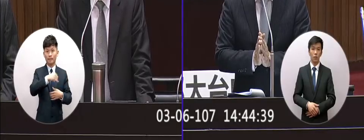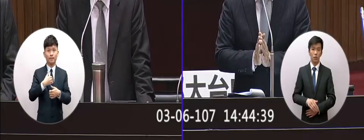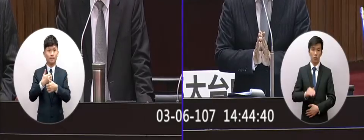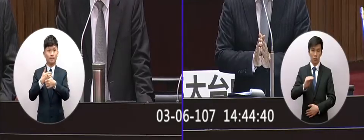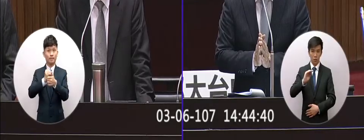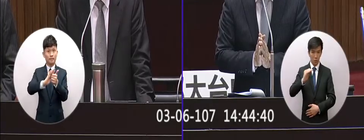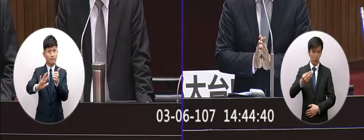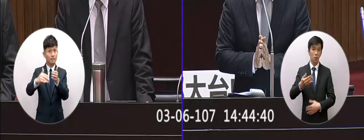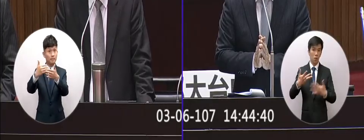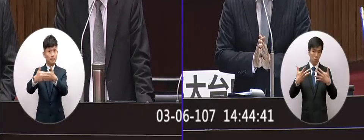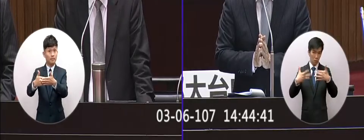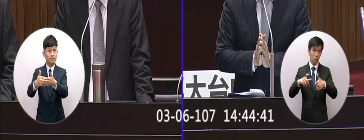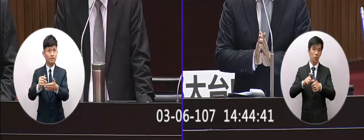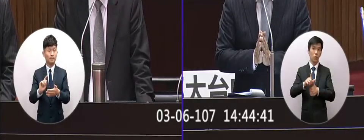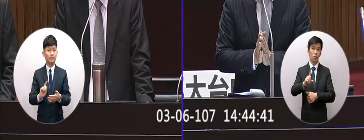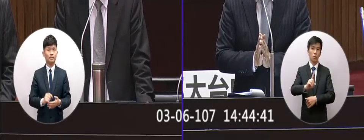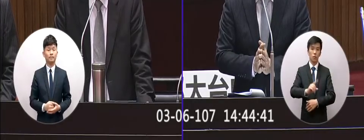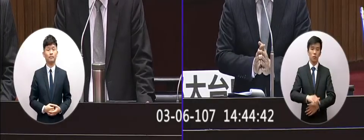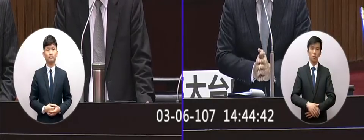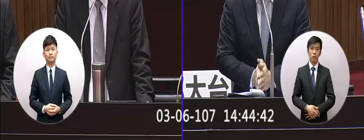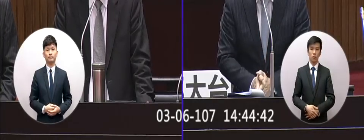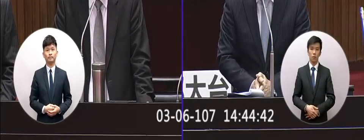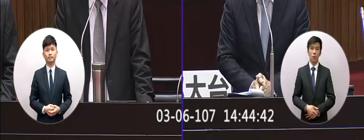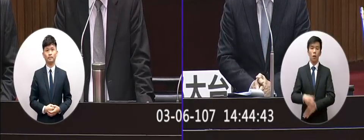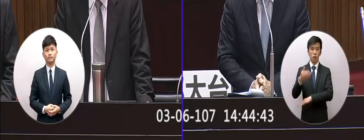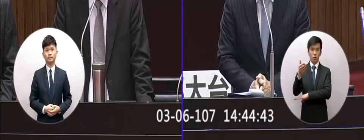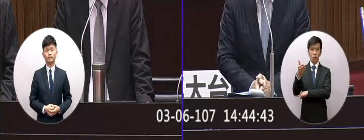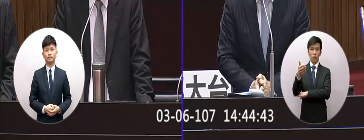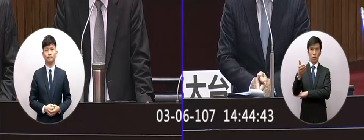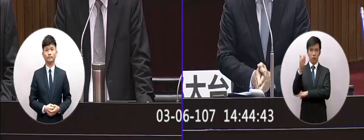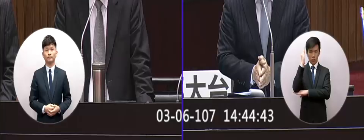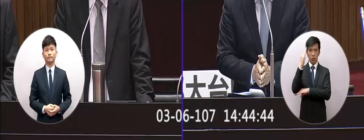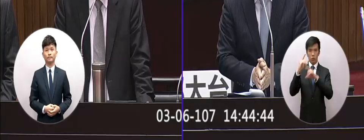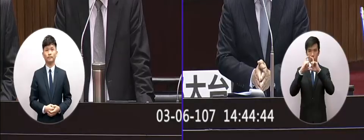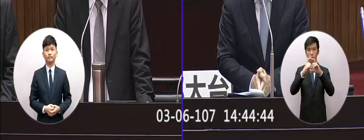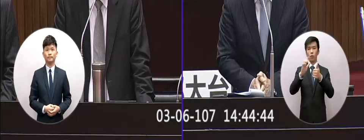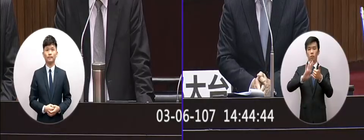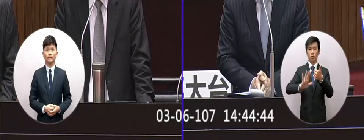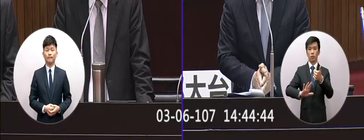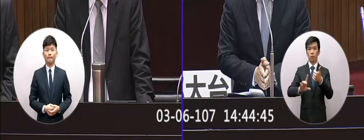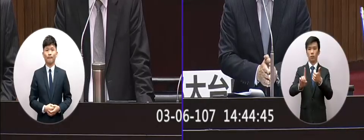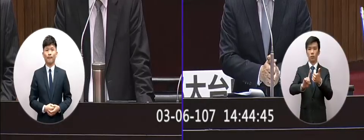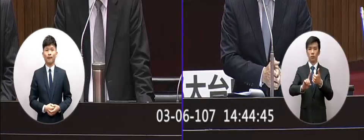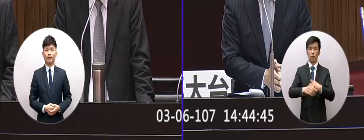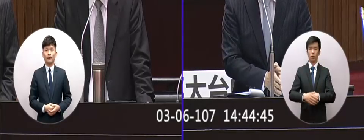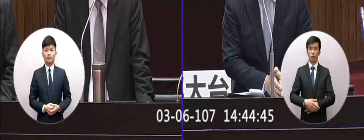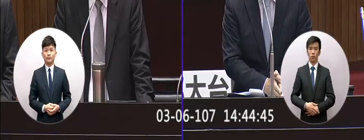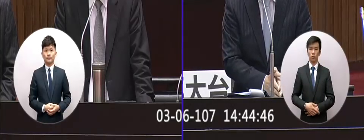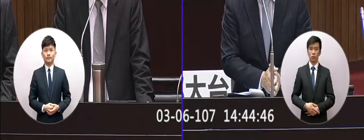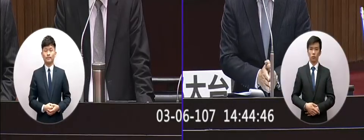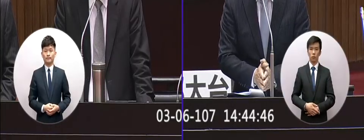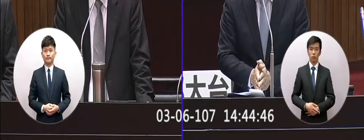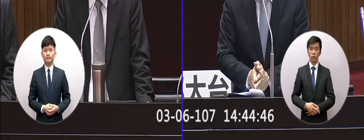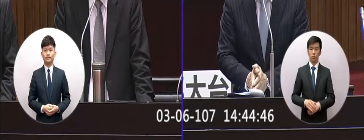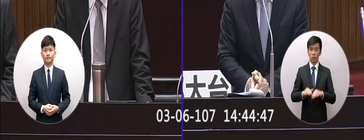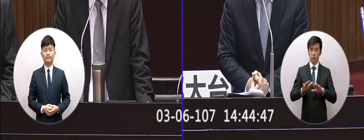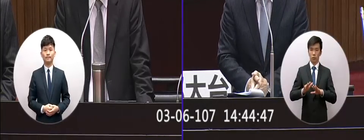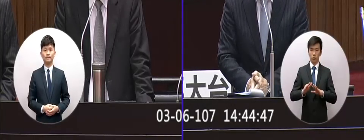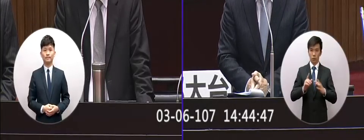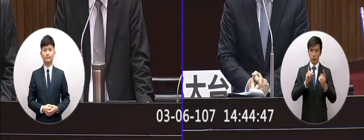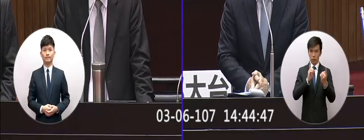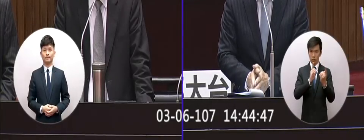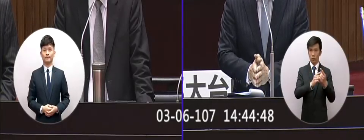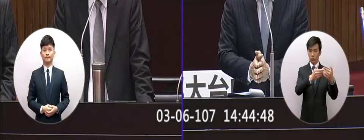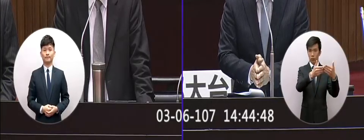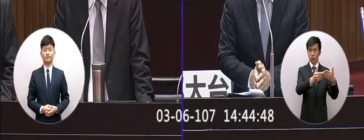是问题就是出在我们政府的态度是什么？你今天面对他31项会台的